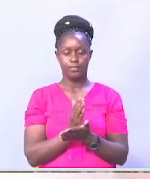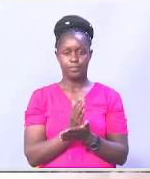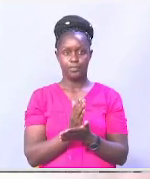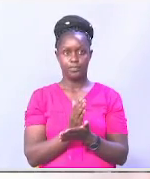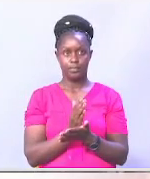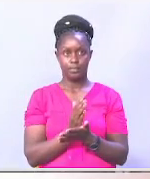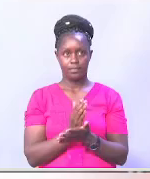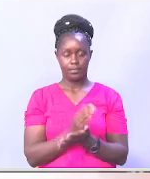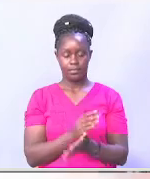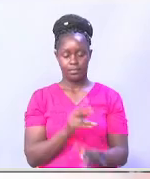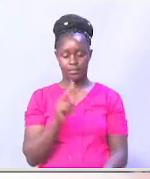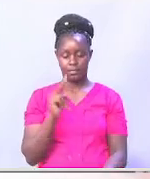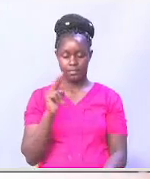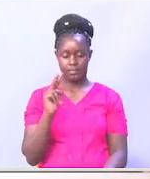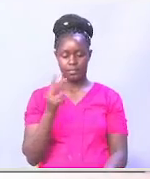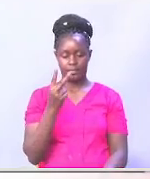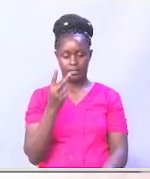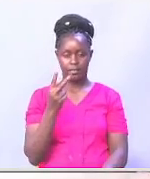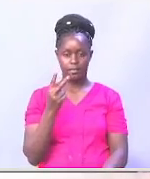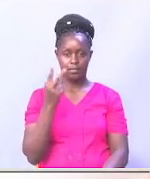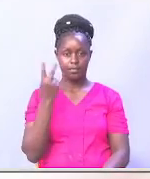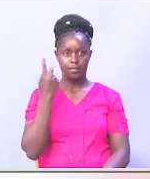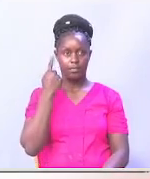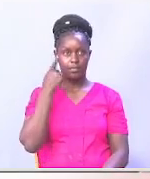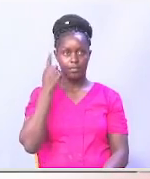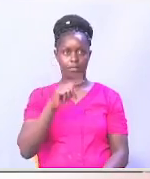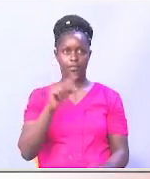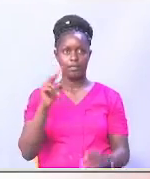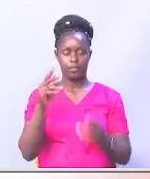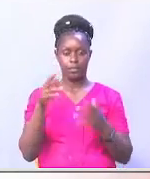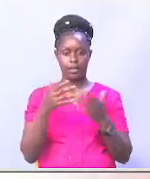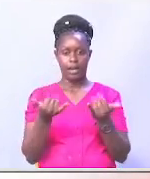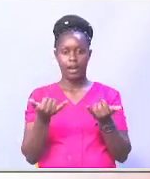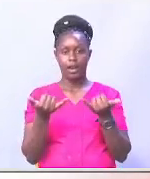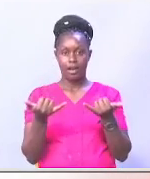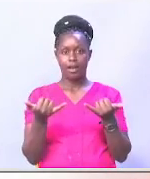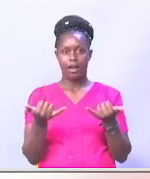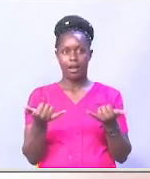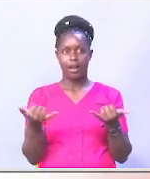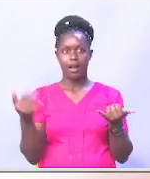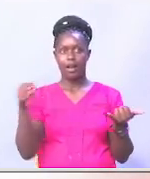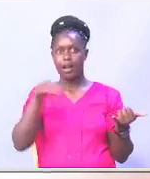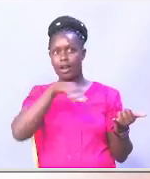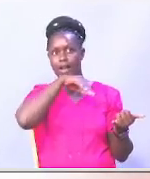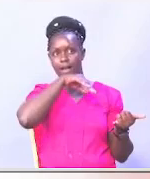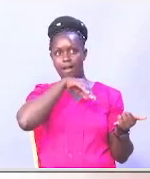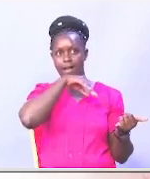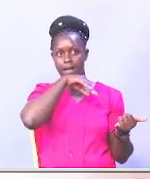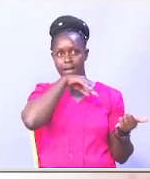waziri wa pili wa Jamhuri ya Kenya, Right Honorable Raila,